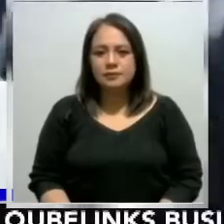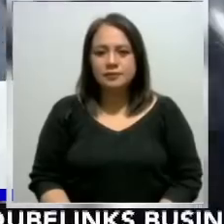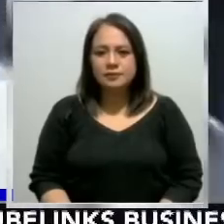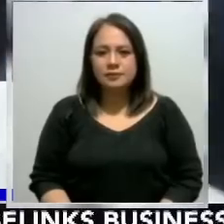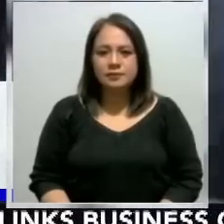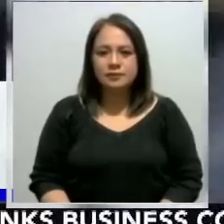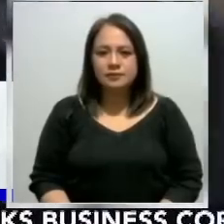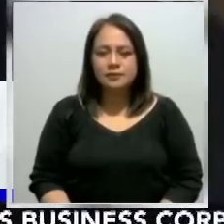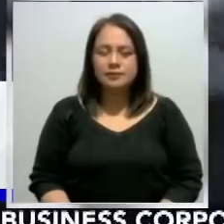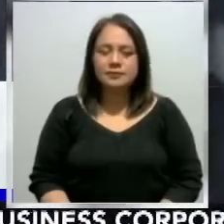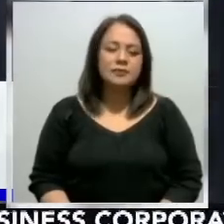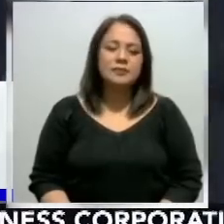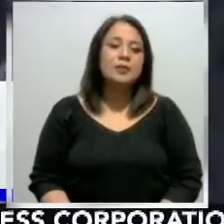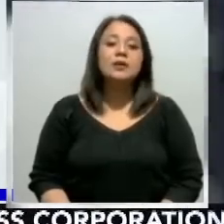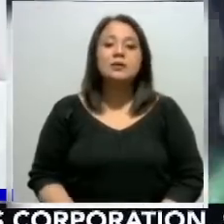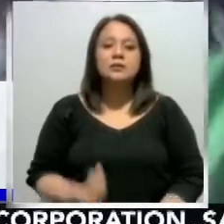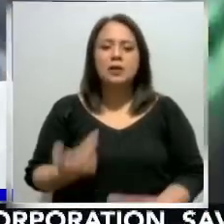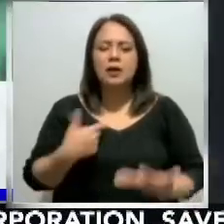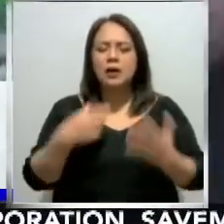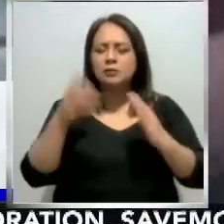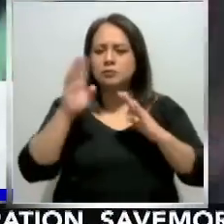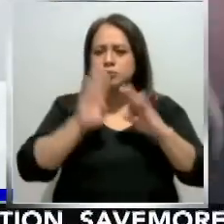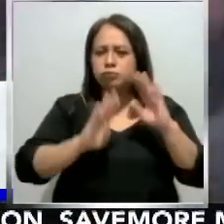Sa gitna ng unos,